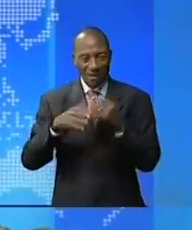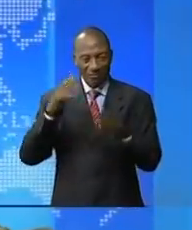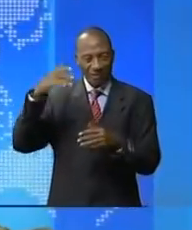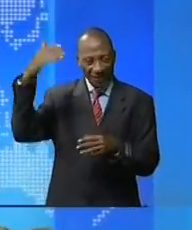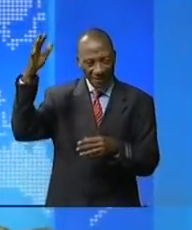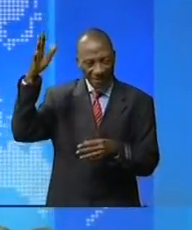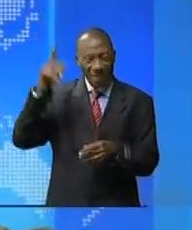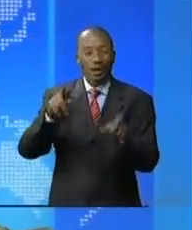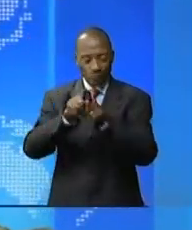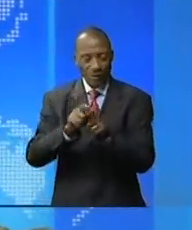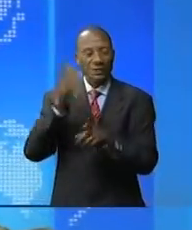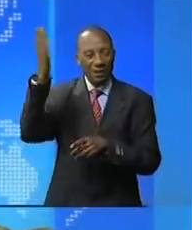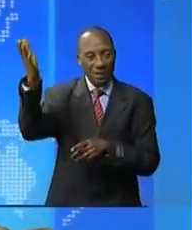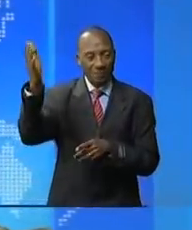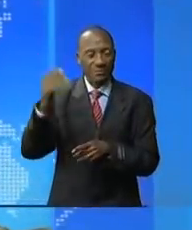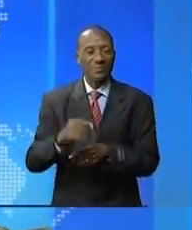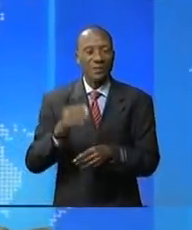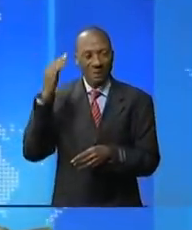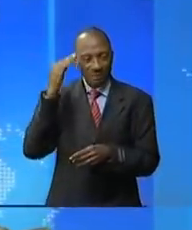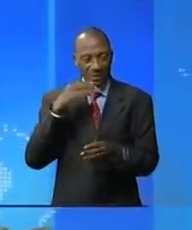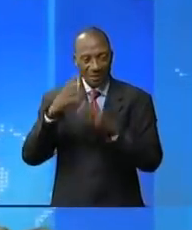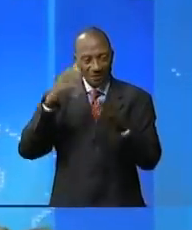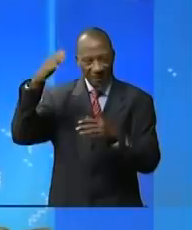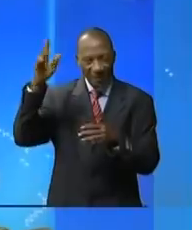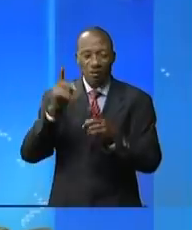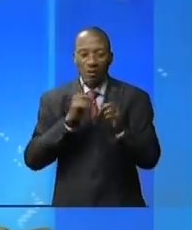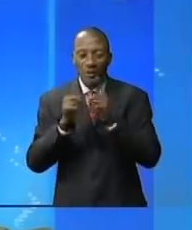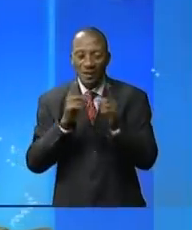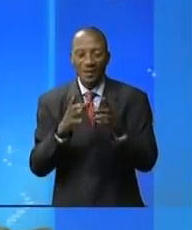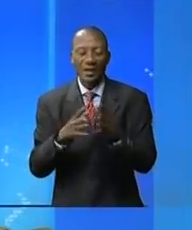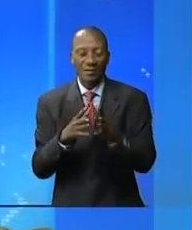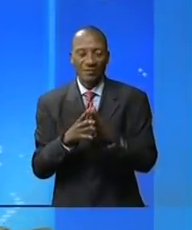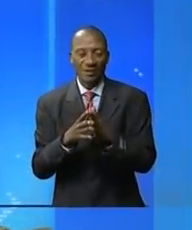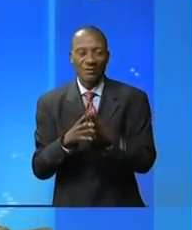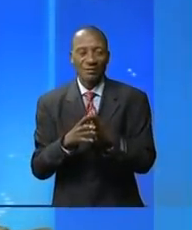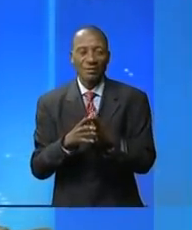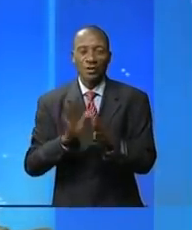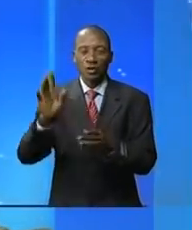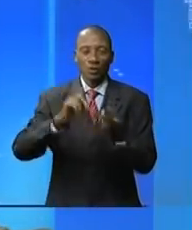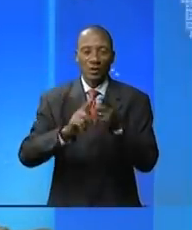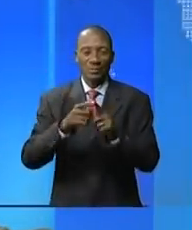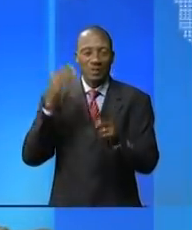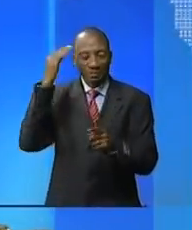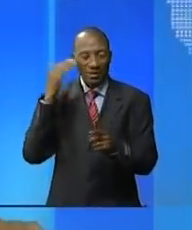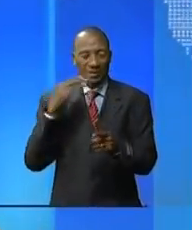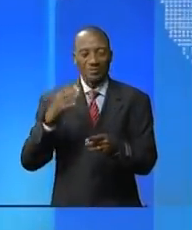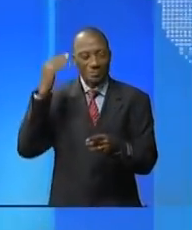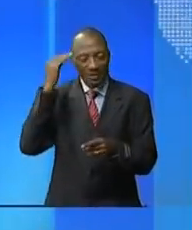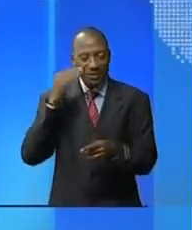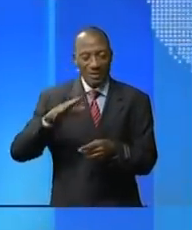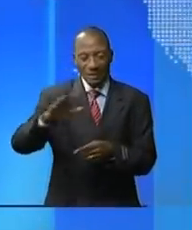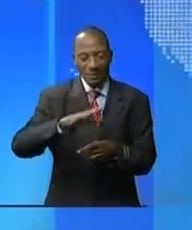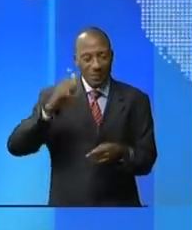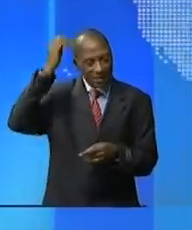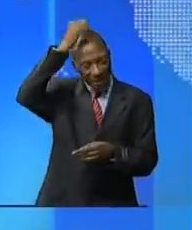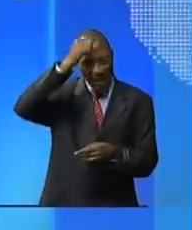Christophe Lutundula, a échangé avec son homologue des Émirats arabes sur les questions de coopération bilatérale entre